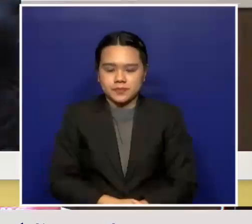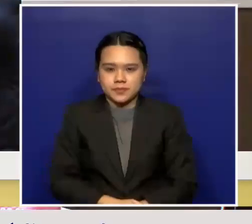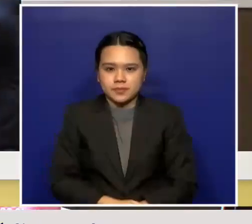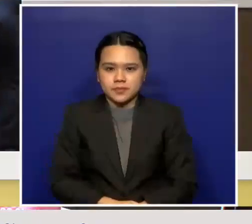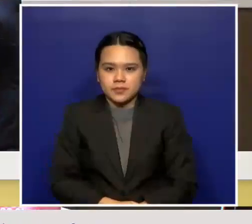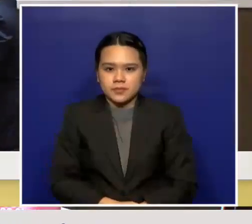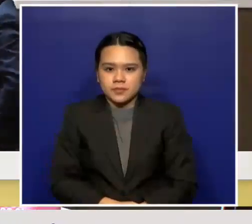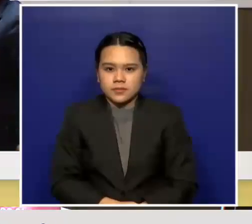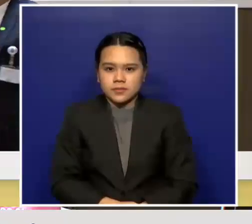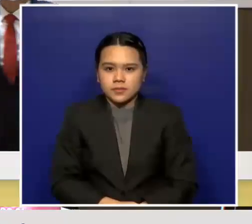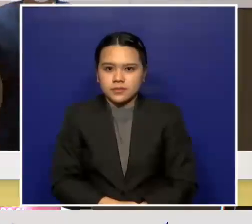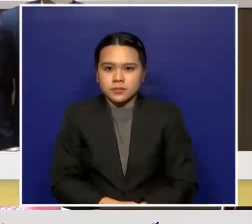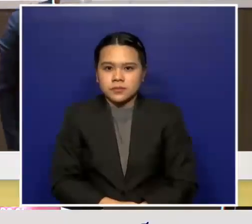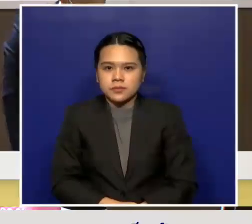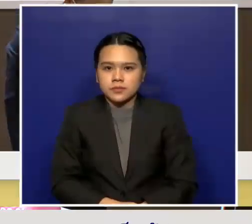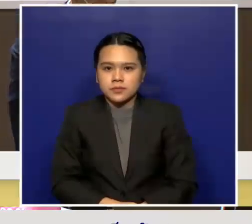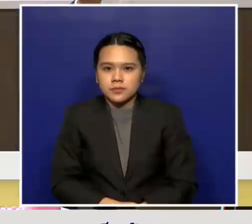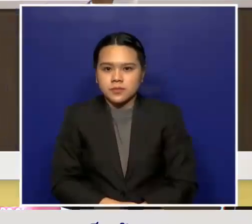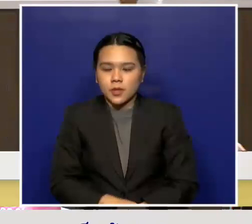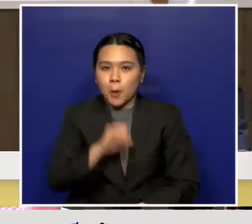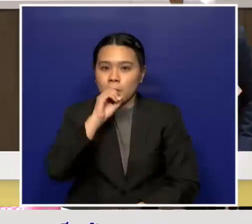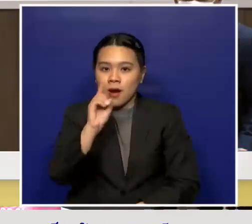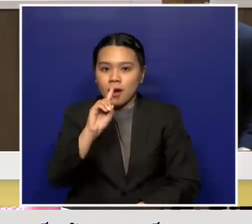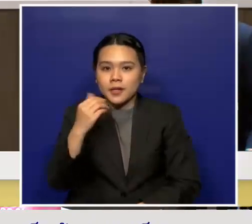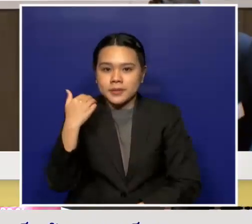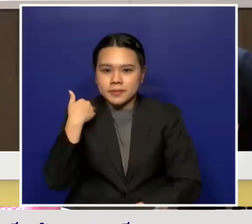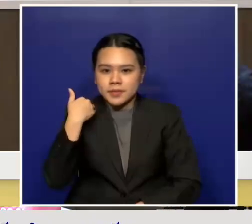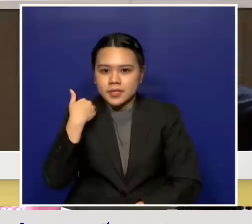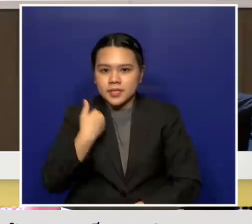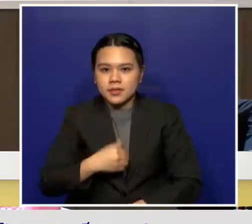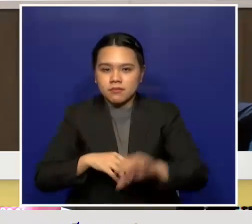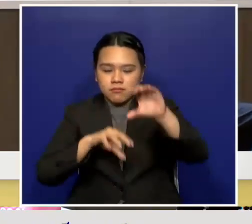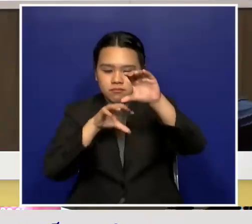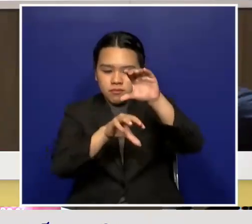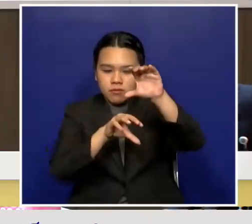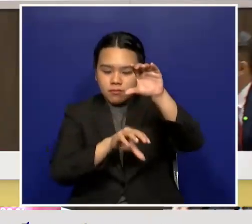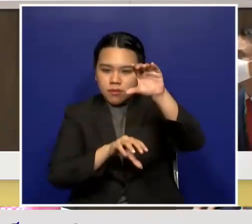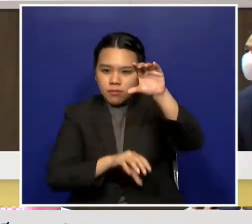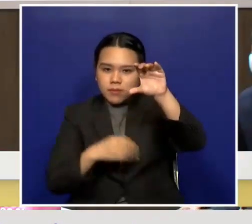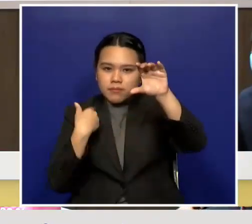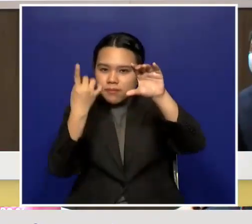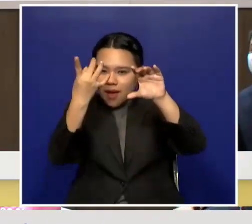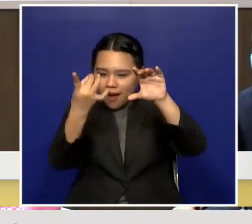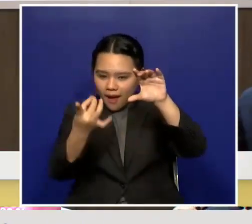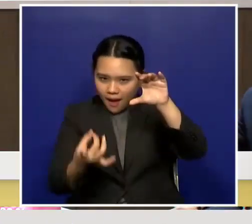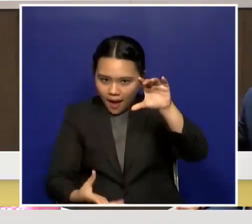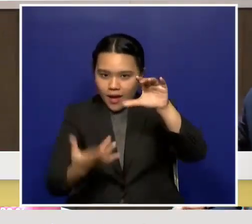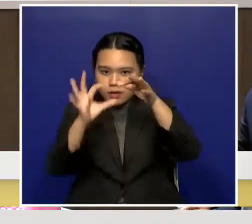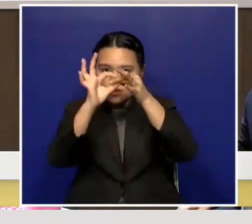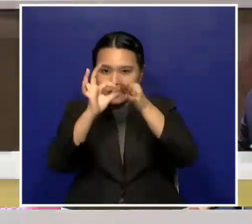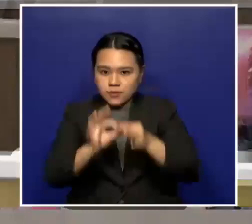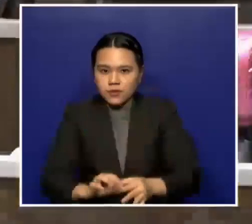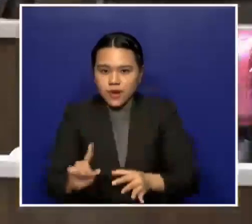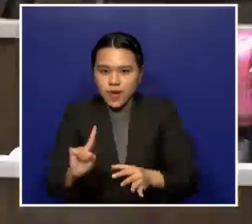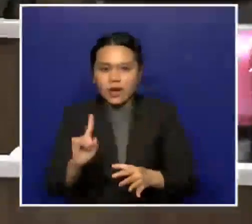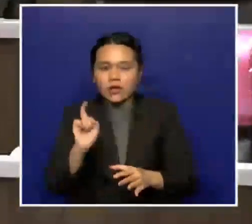เนี่ยมีชาร์ตว่าเขาผูกขาดมายังไงไล่มายังไงมีการอนุมัติยังไงนะจะต้องอนุมัติภายใต้เงื่อนไ